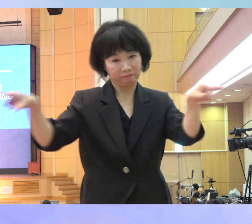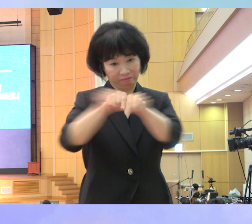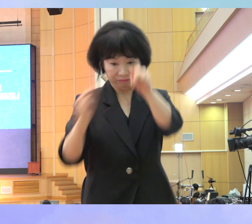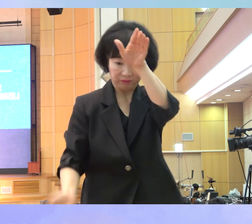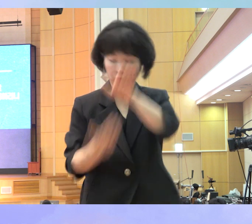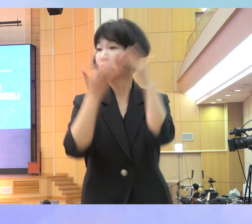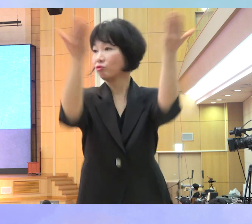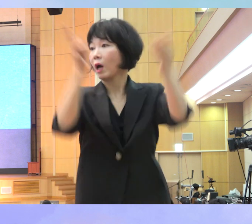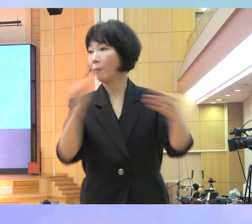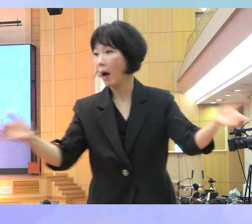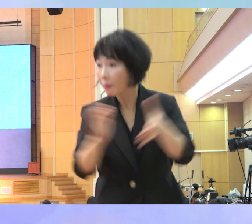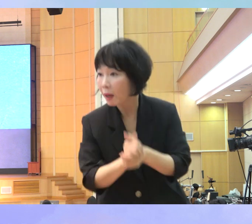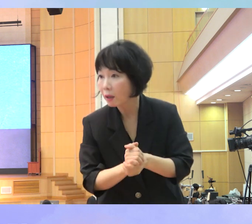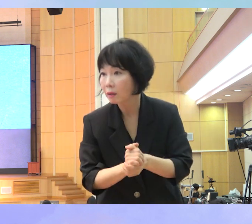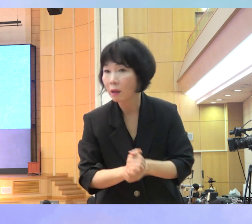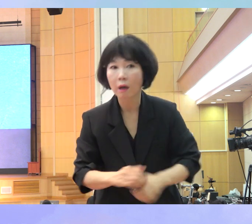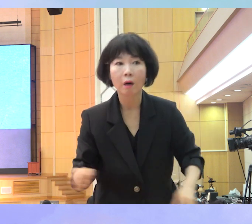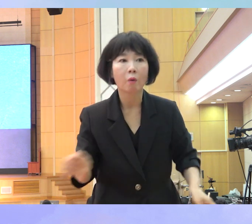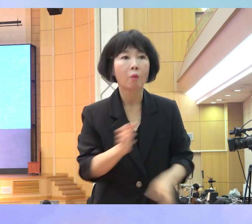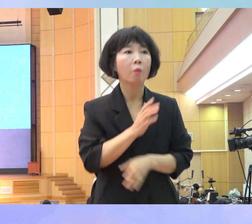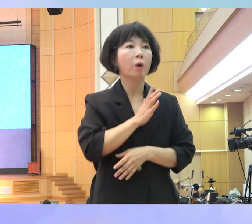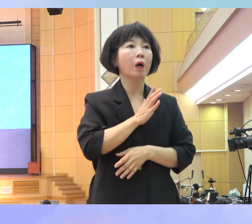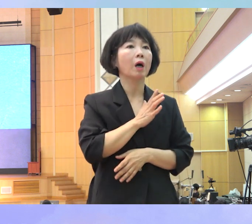할렐루야. 할렐루야.